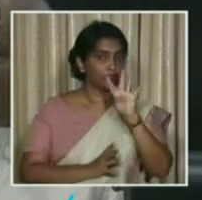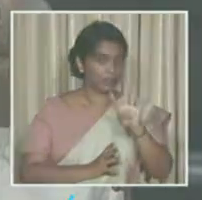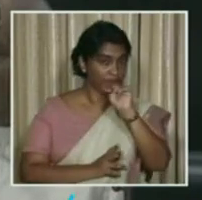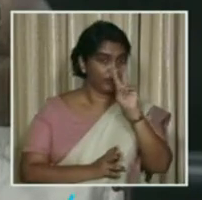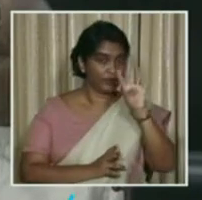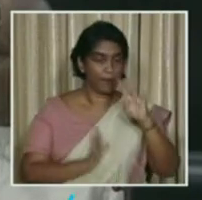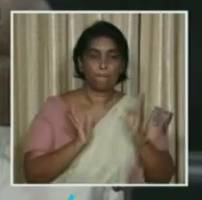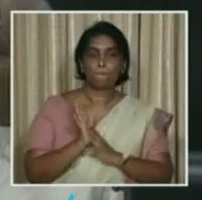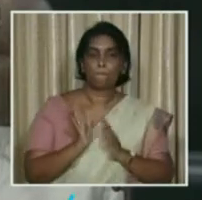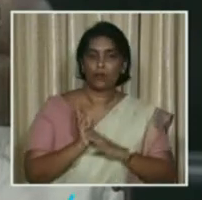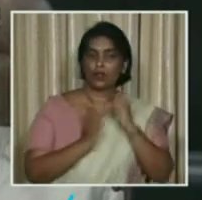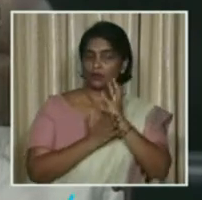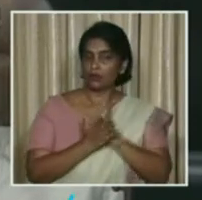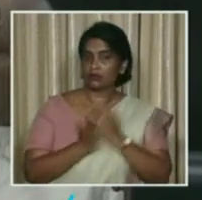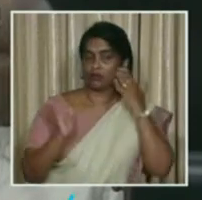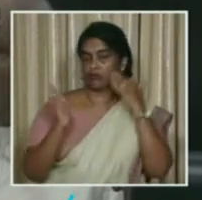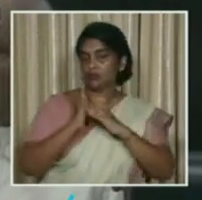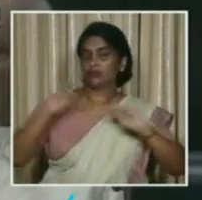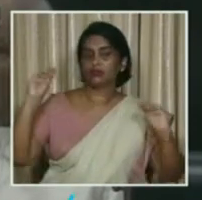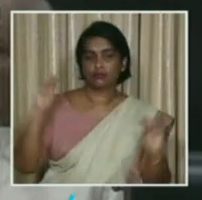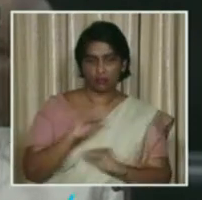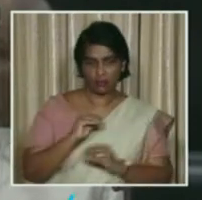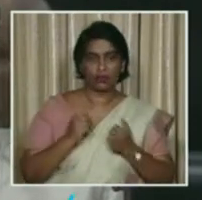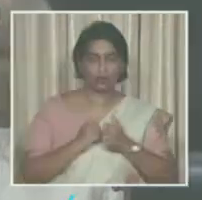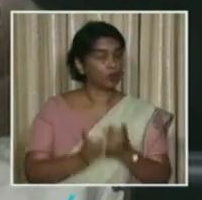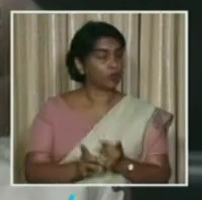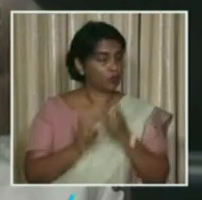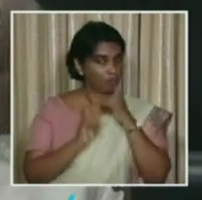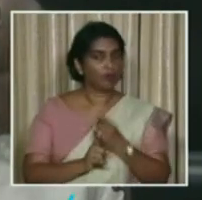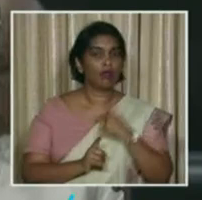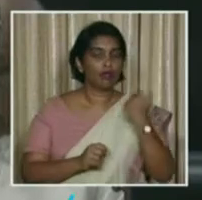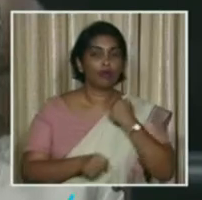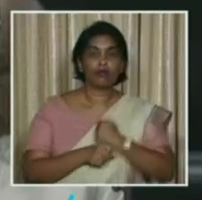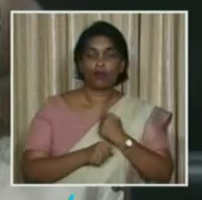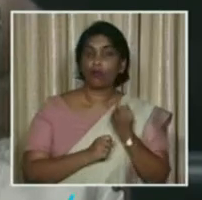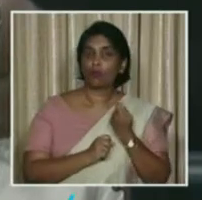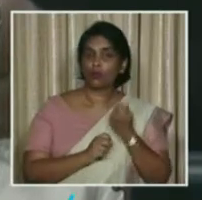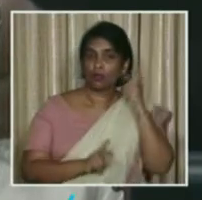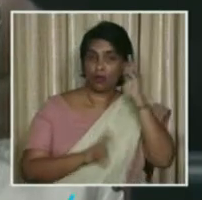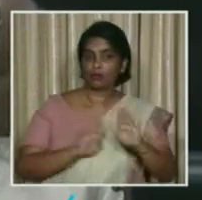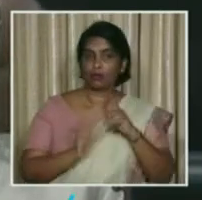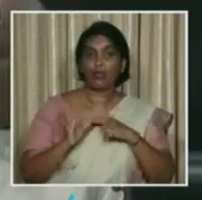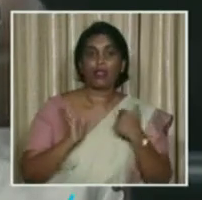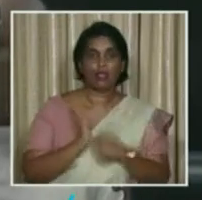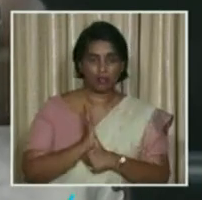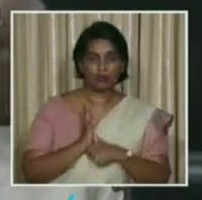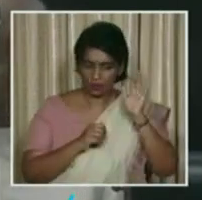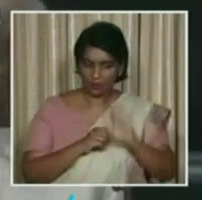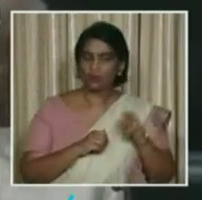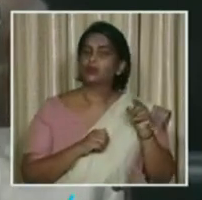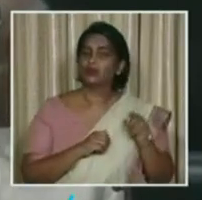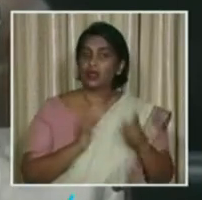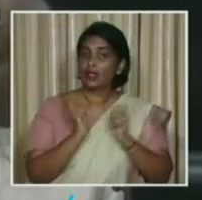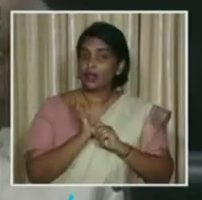මාර්තු වන විට ව්‍යවස්ථාදායක රාමුවට ඇතුල් කිරීමටද අපේක්ෂා කරනවා. නව රාජ්‍ය මුදල් කළමනාකාර පනතක් කෙටුම්පත් කරනවා.